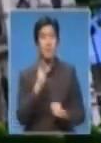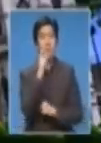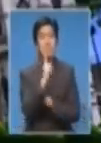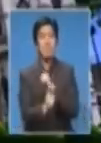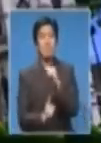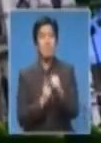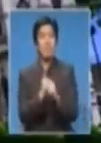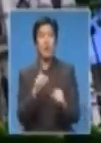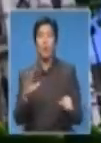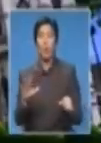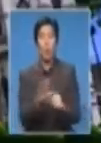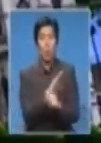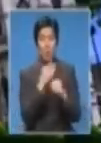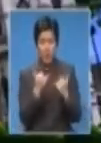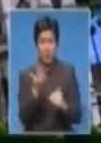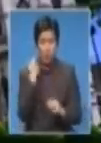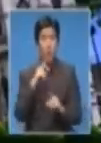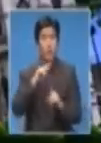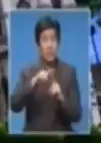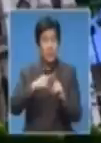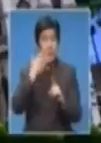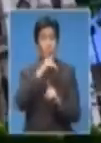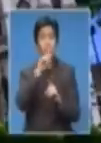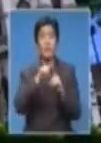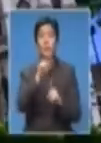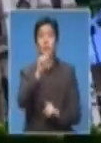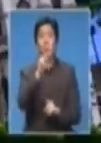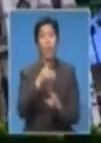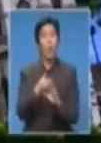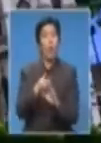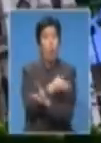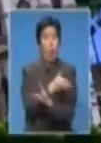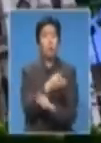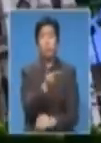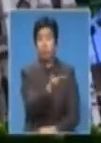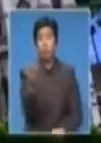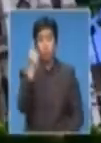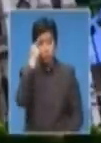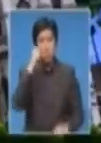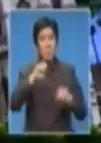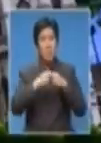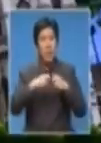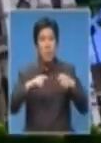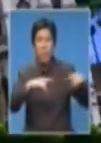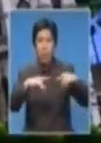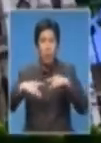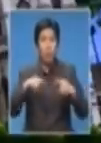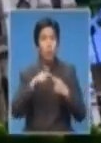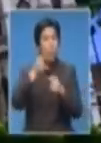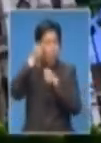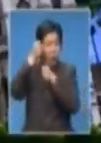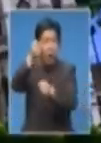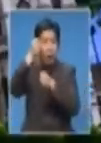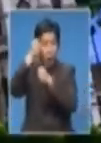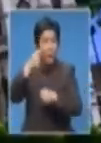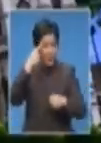บรอบ1ปีพอดีสถานการณ์ประเทศเรานั้นก่อน22พฤษภาคม2557นั้น ทุกคนทราบดีถึงปัญหาความขัดแย้งทางการเมืองนะครับความแตกต่างท